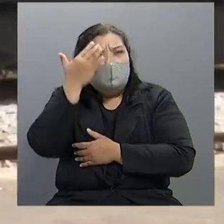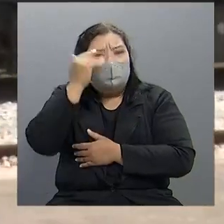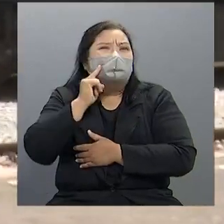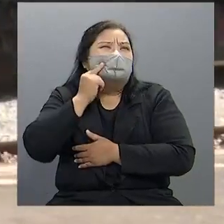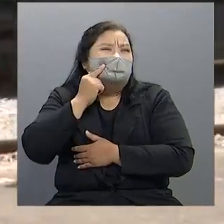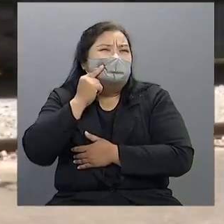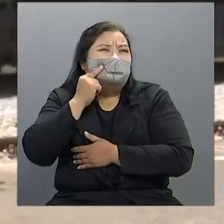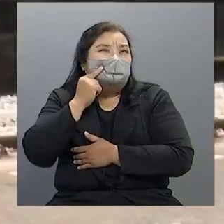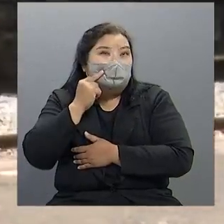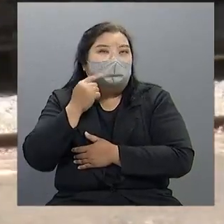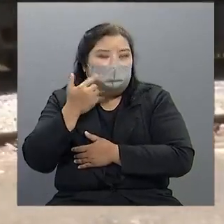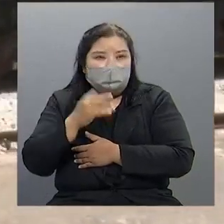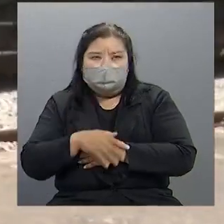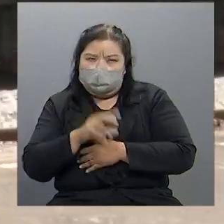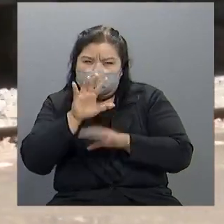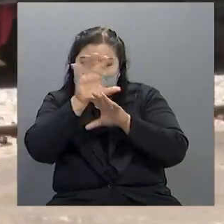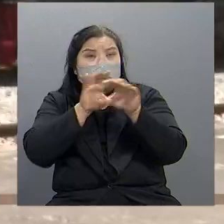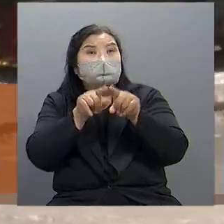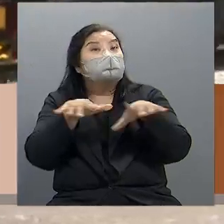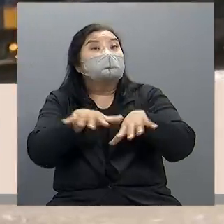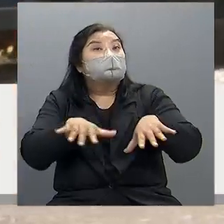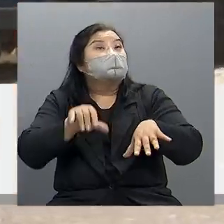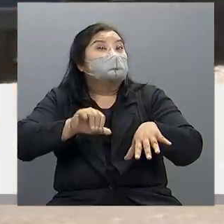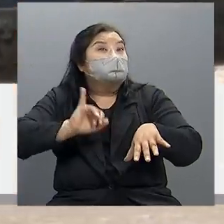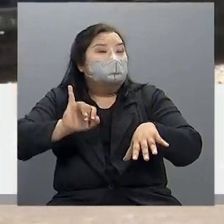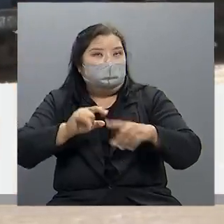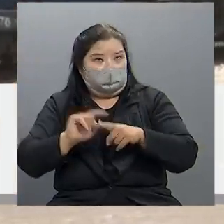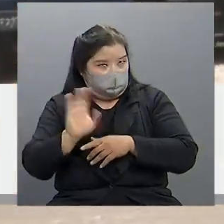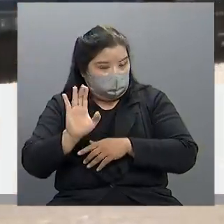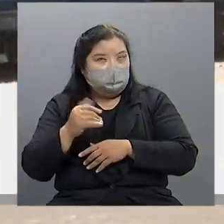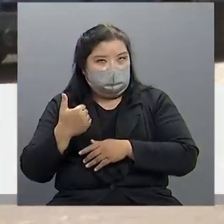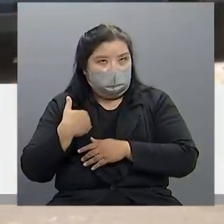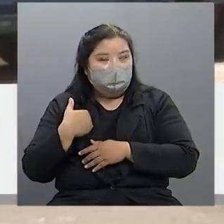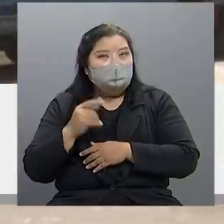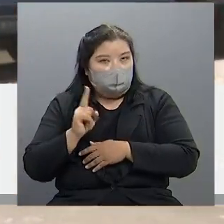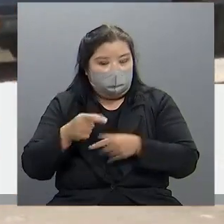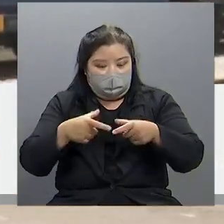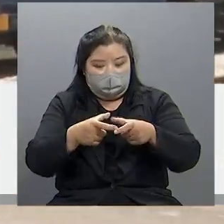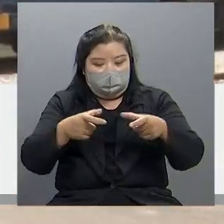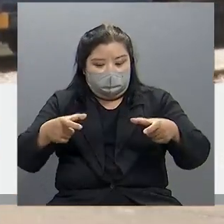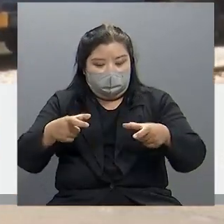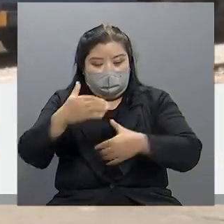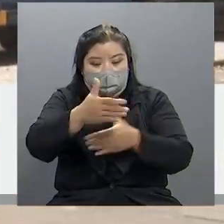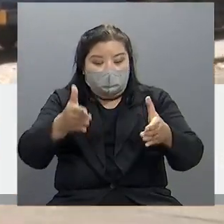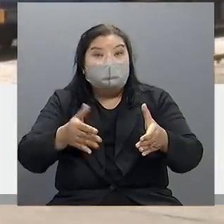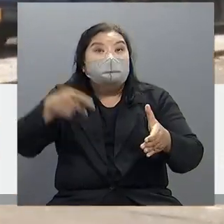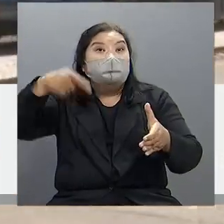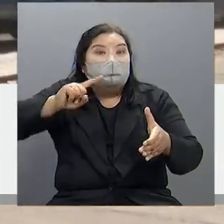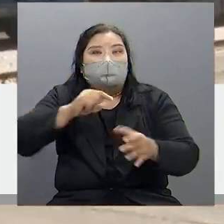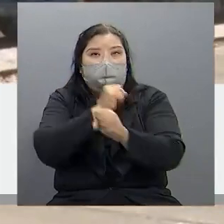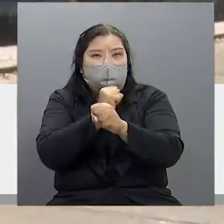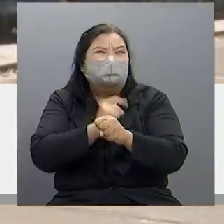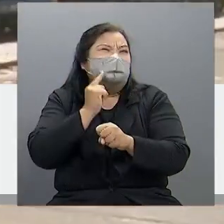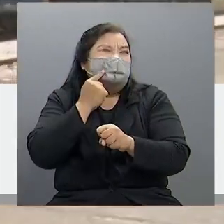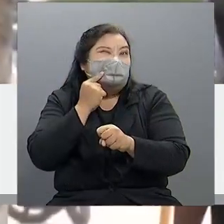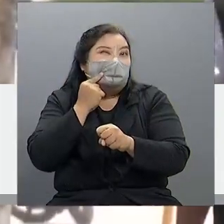ภายนอกเนี่ยดูเหมือนเป็นปกติใช่ไหมคะแต่จริงข้างในเนี่ยจะเป็นคอนเทนเนอร์พิเศษป้องกันการกัดกร่อนของเกลือนะคะก็คล้ายๆกับคอนเทนเนอร์